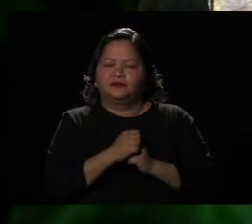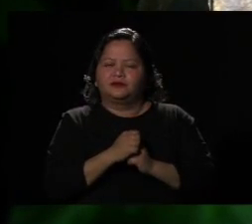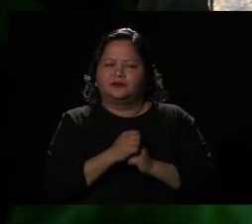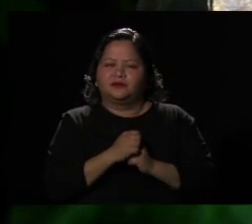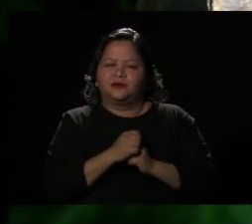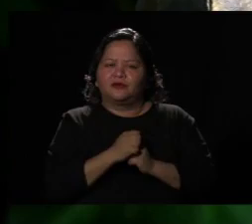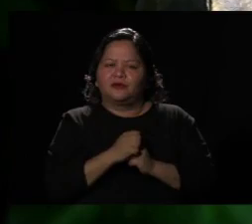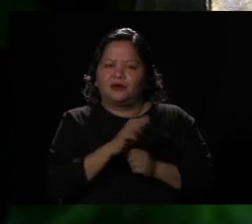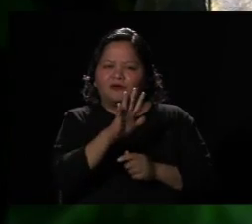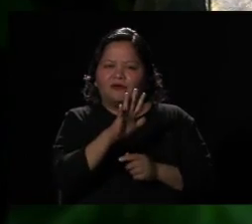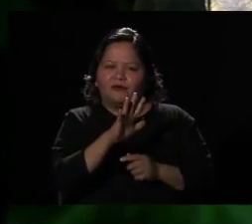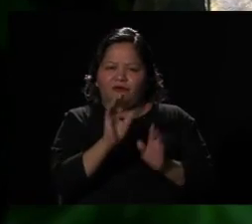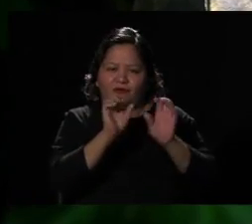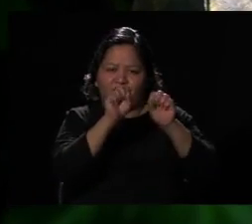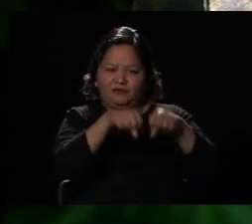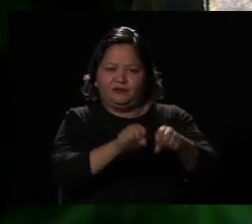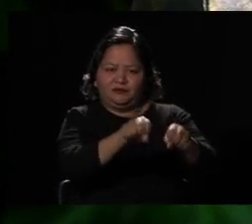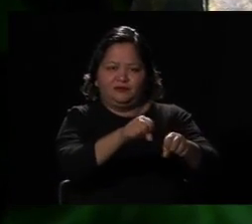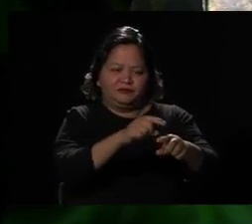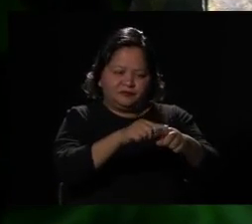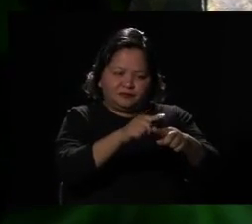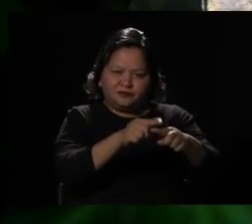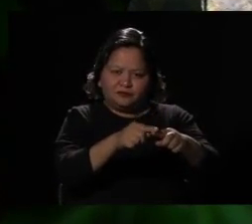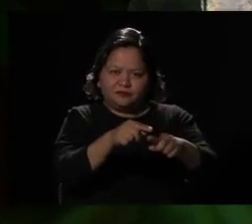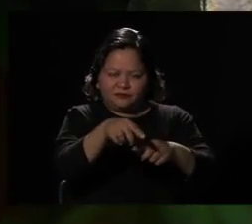5 na hagun akangkang kalatun.